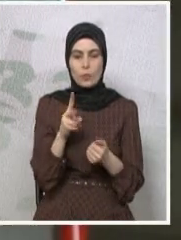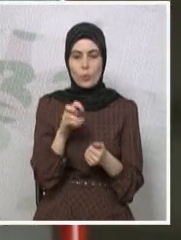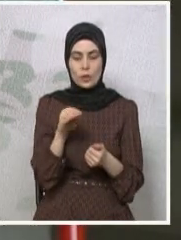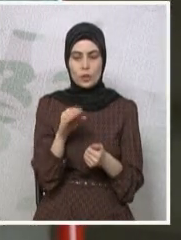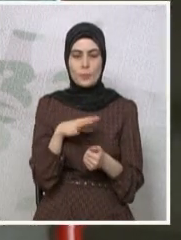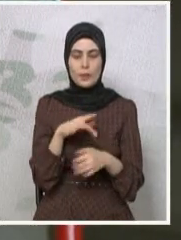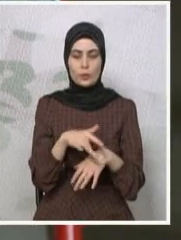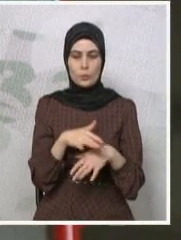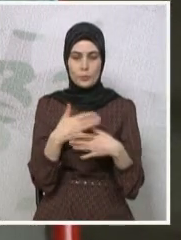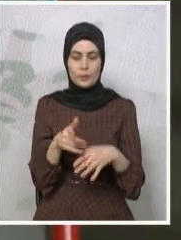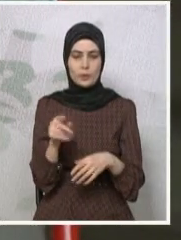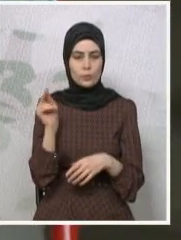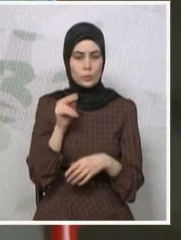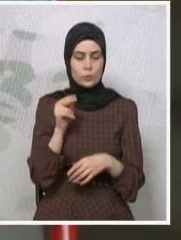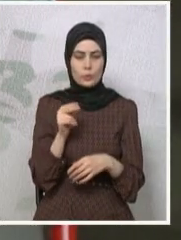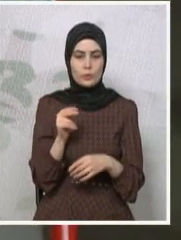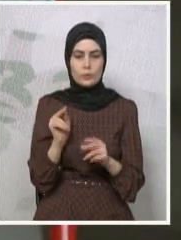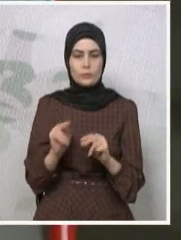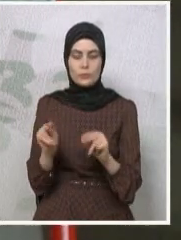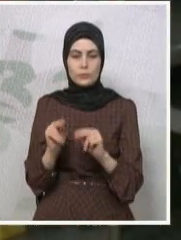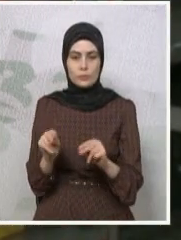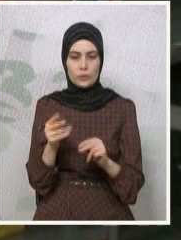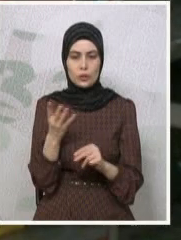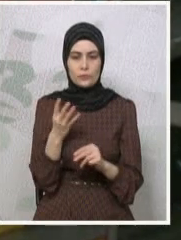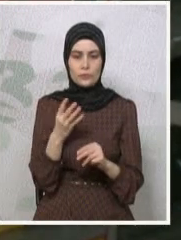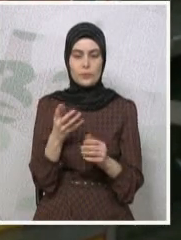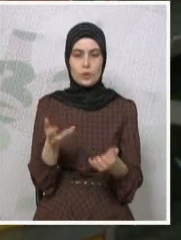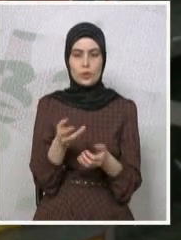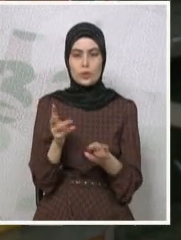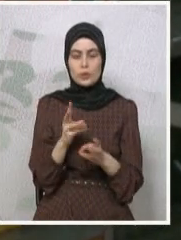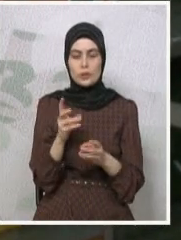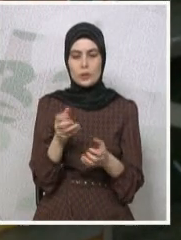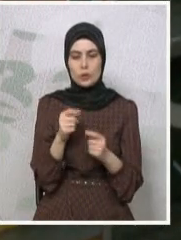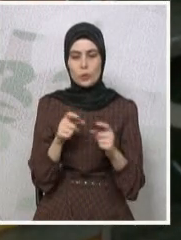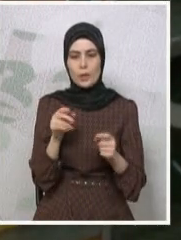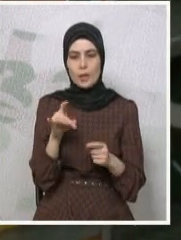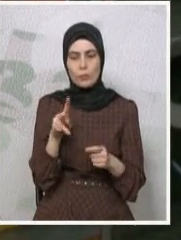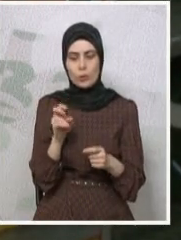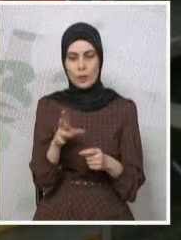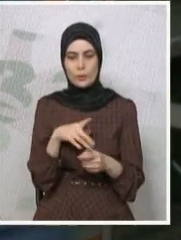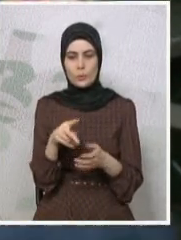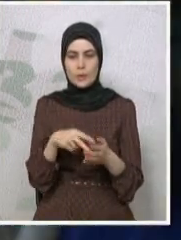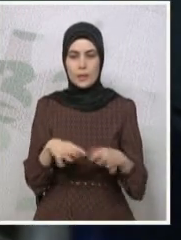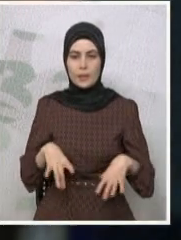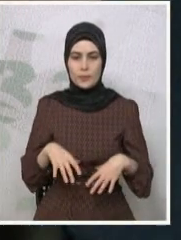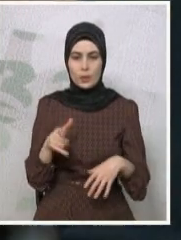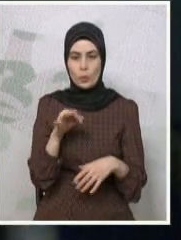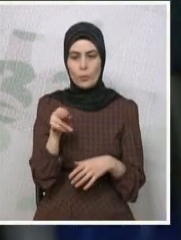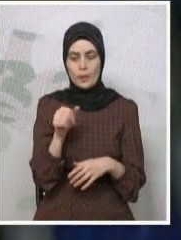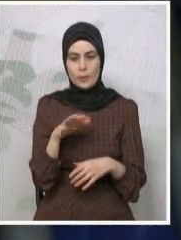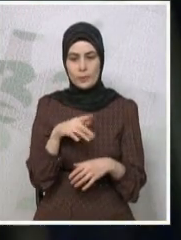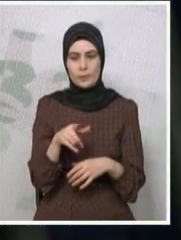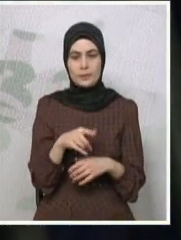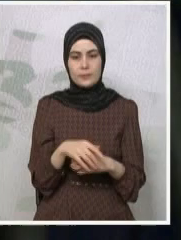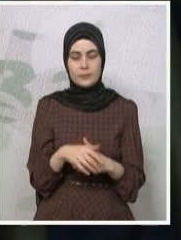его окончания стал обучать будущих спасателей в 4-й пожарно-спасательной части Карабулака. Даже стал тренером года в дисциплине